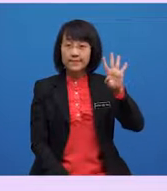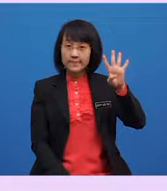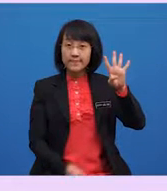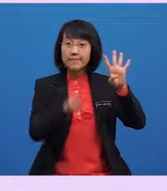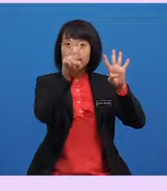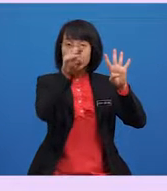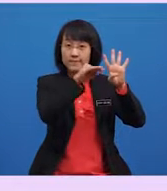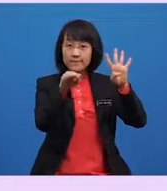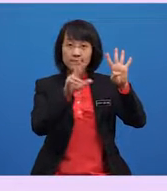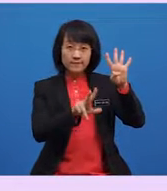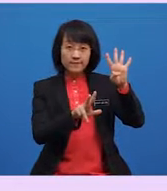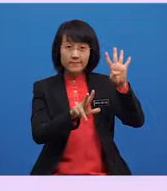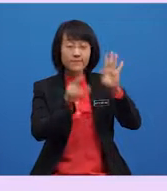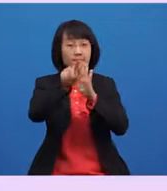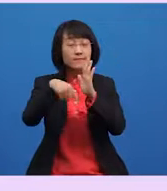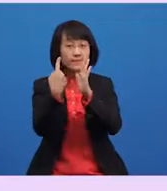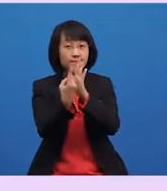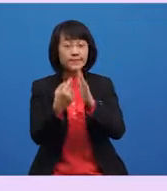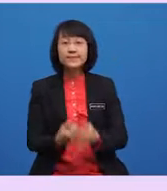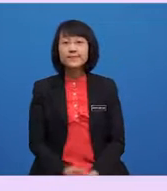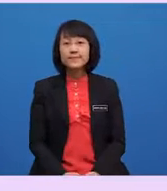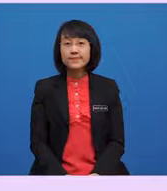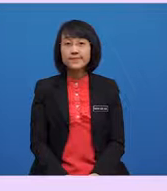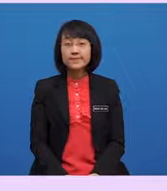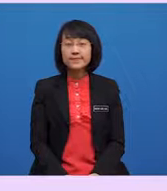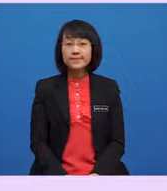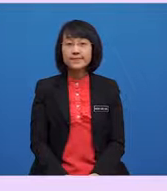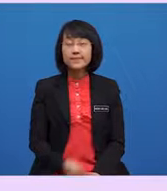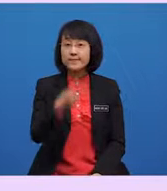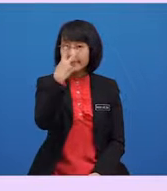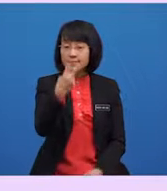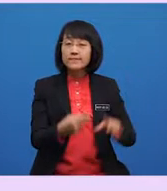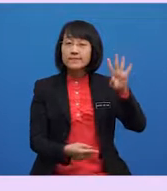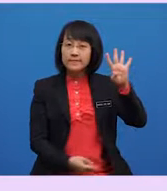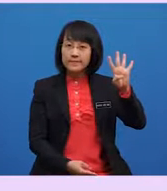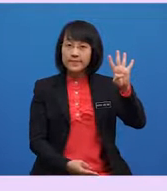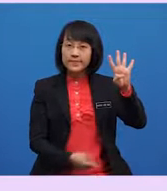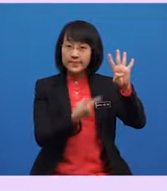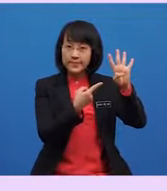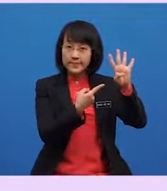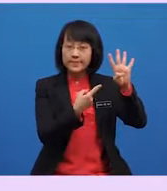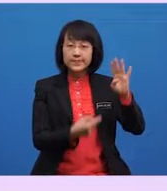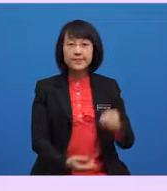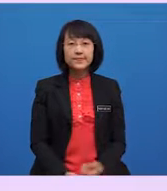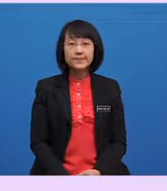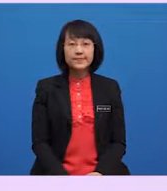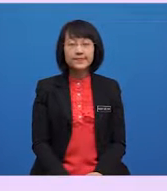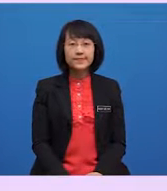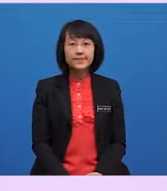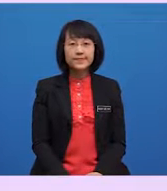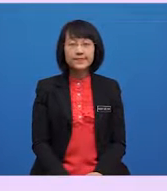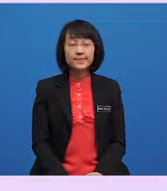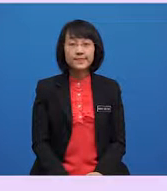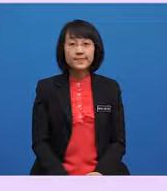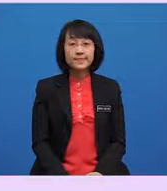4/3 jam. Lihat kepada angka 4 di hadapan nombor pecahan.